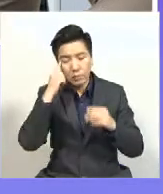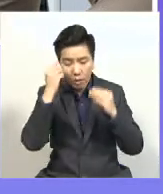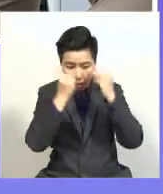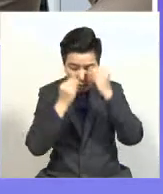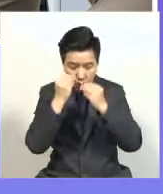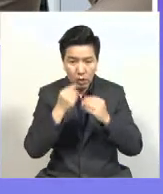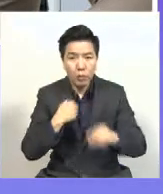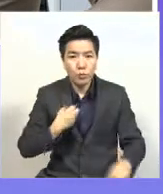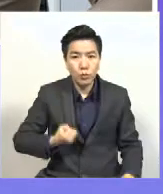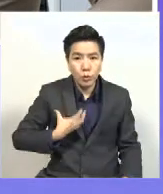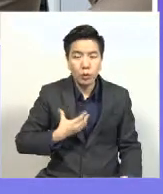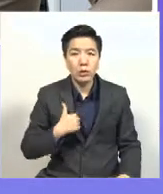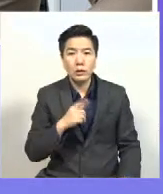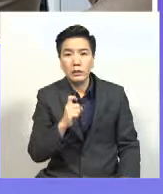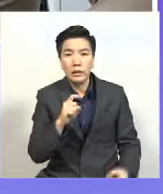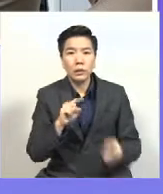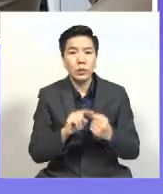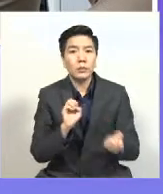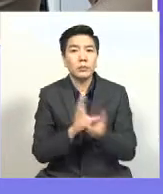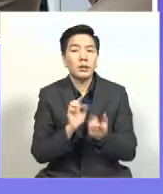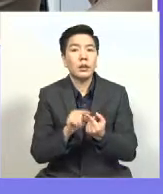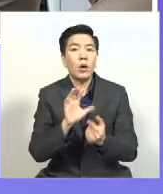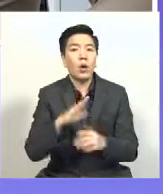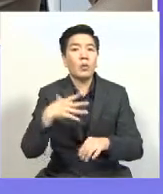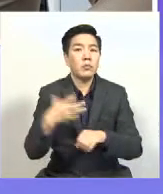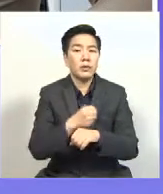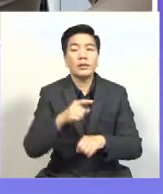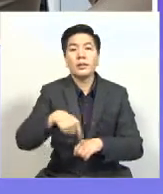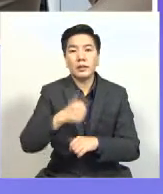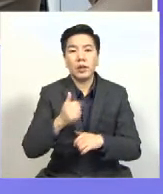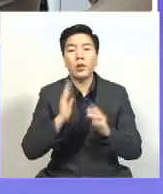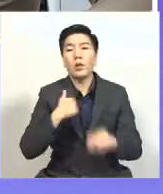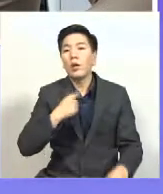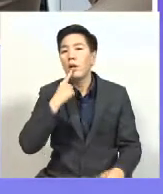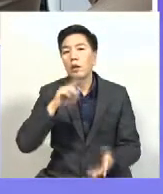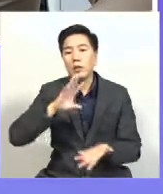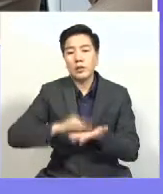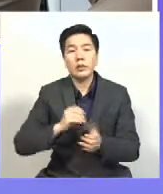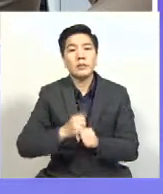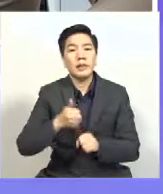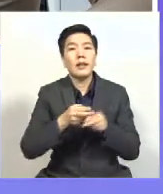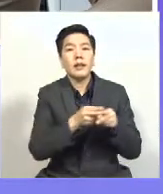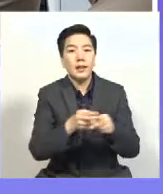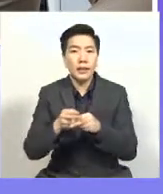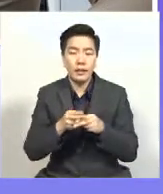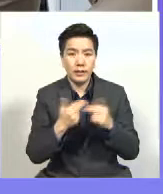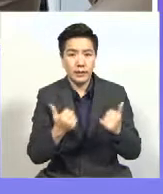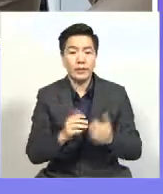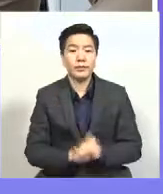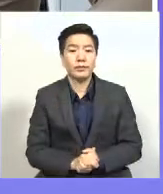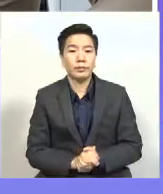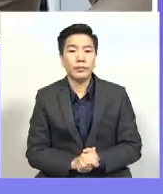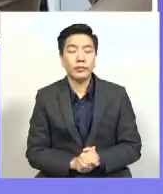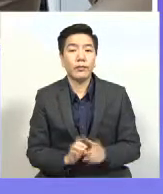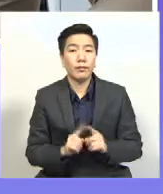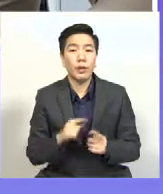กสร้างความเสียหายต่อชาติบ้านเมืองอันนี้ถ้าเป็นความผิดต่อรัฐเนี่ยเจ้าพนักงานก็สามารถร้องทุกข์กล่าวโทษดำเนินการได้เองครับ ค่ะ แล้วถ้าเกิดคนที่เข